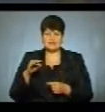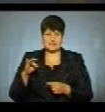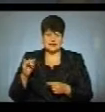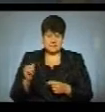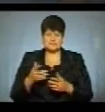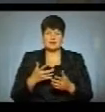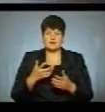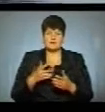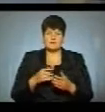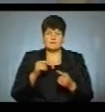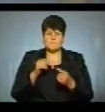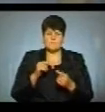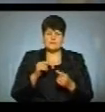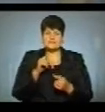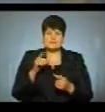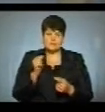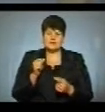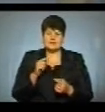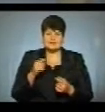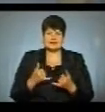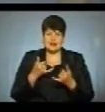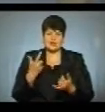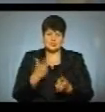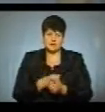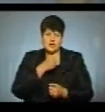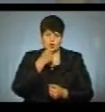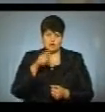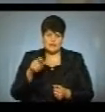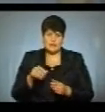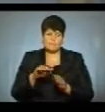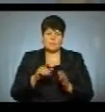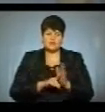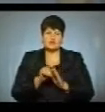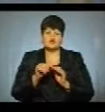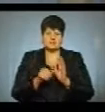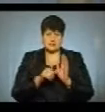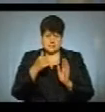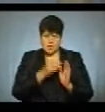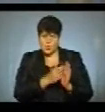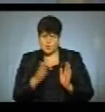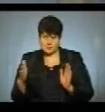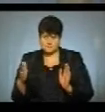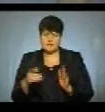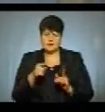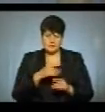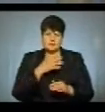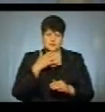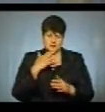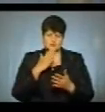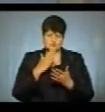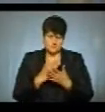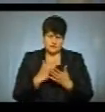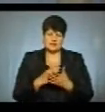для щеплення дорослого населення, починаючи з 16 років. Вакцини є достатньо, вона є